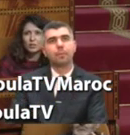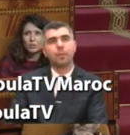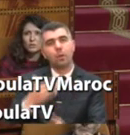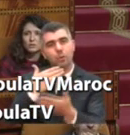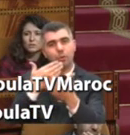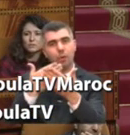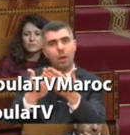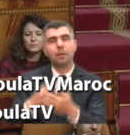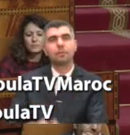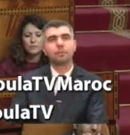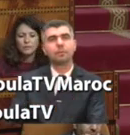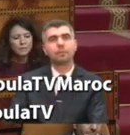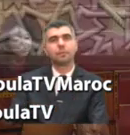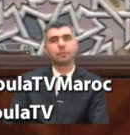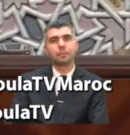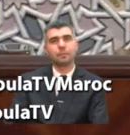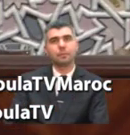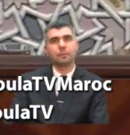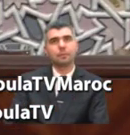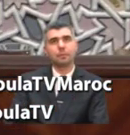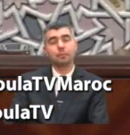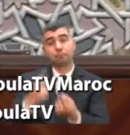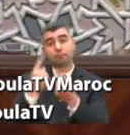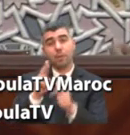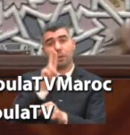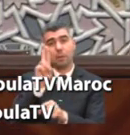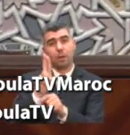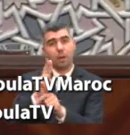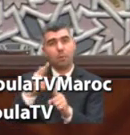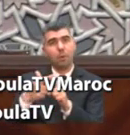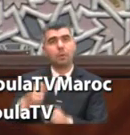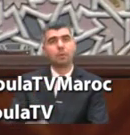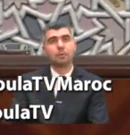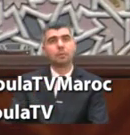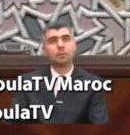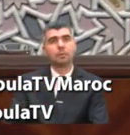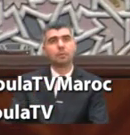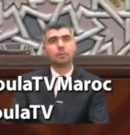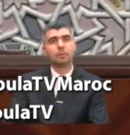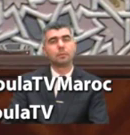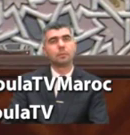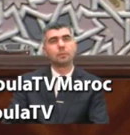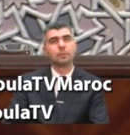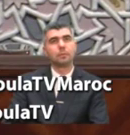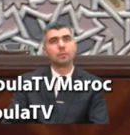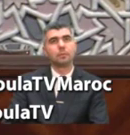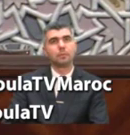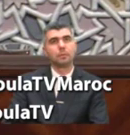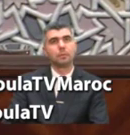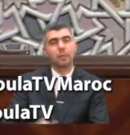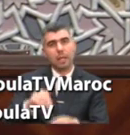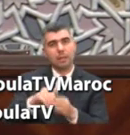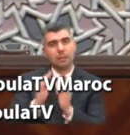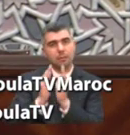وشكرا. شكرا سيد نائب. هل من تعقيب إضافي؟ تفضلي السيدة النائبة عن فريق